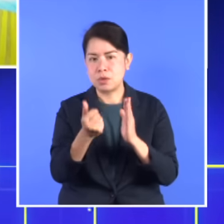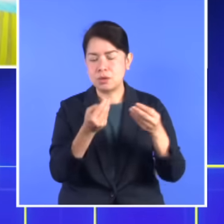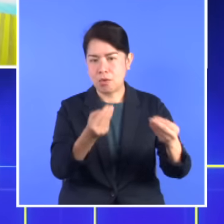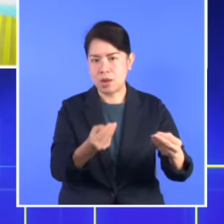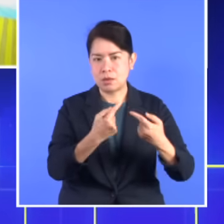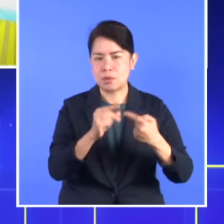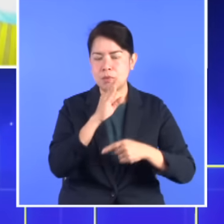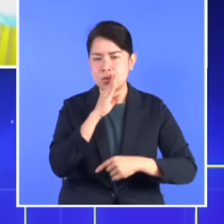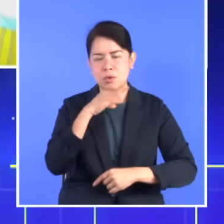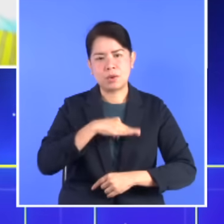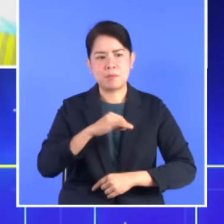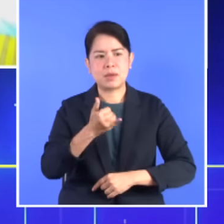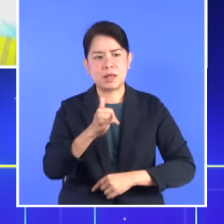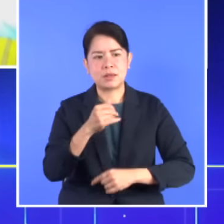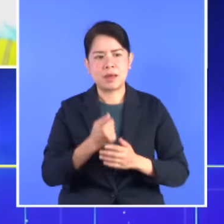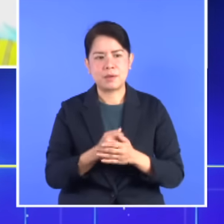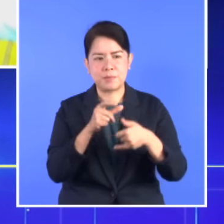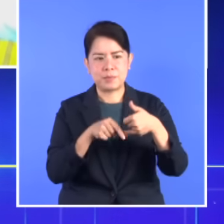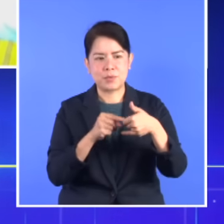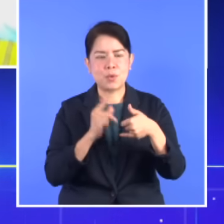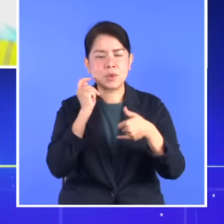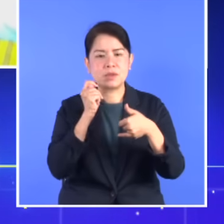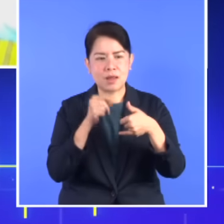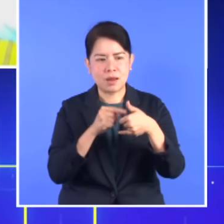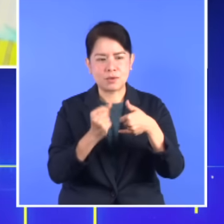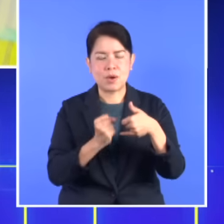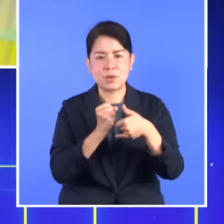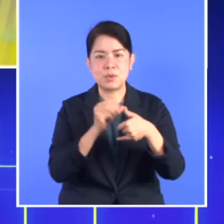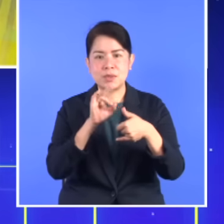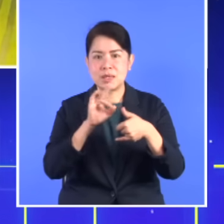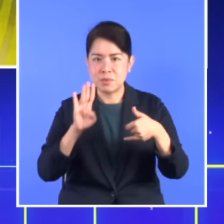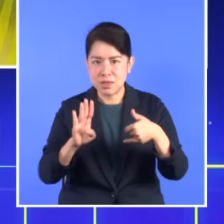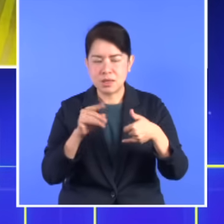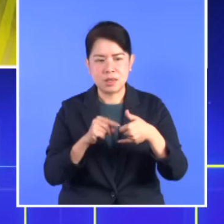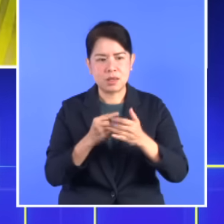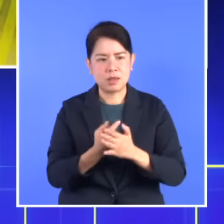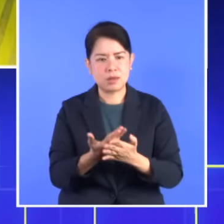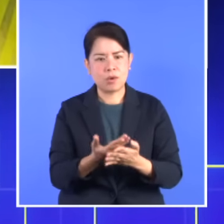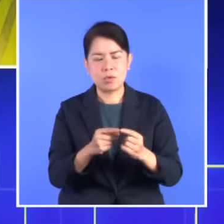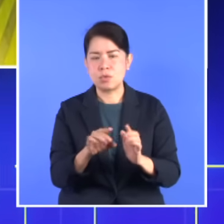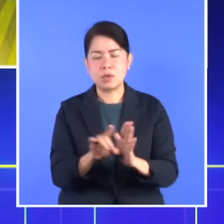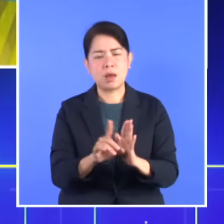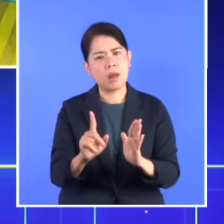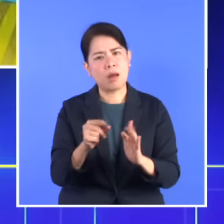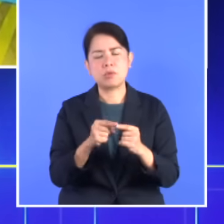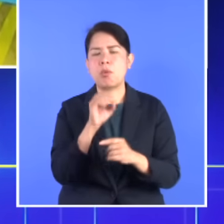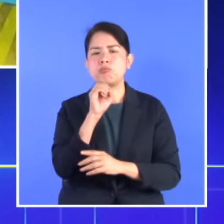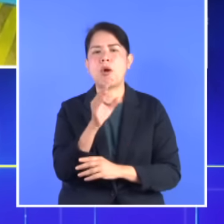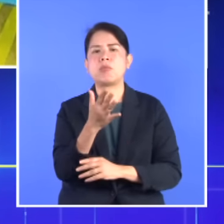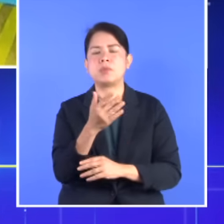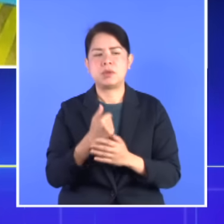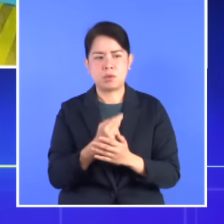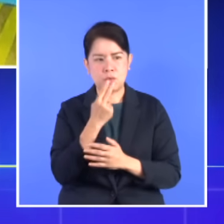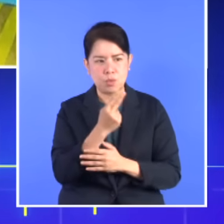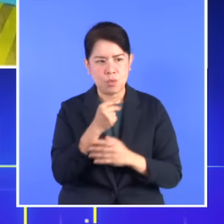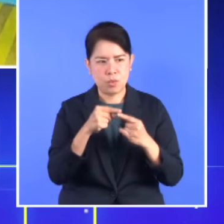จคุณตาที่ถ่ายคลิปอายุ74นะคะ แล้วศึกนี้มันจบยังไง ไม่ได้บอกตอนจบไว้นะสิใช่ไหม แม่แต่มันงับหัวซะขนาดนั้